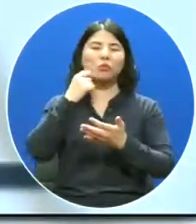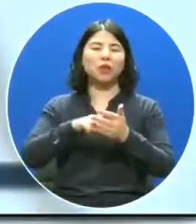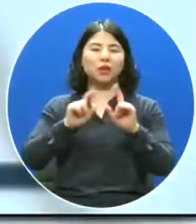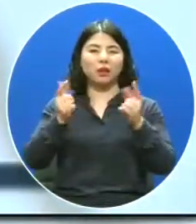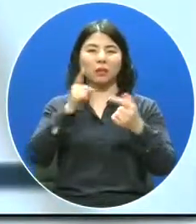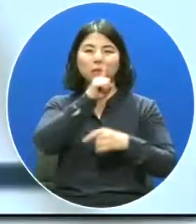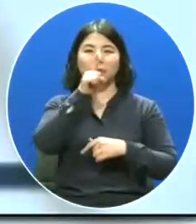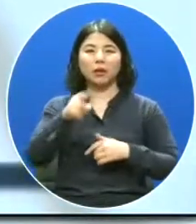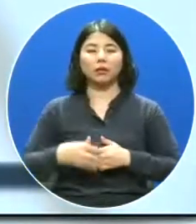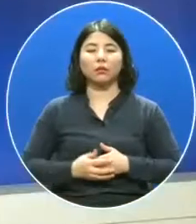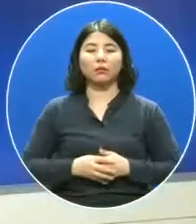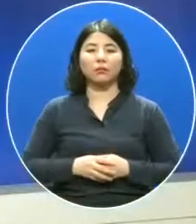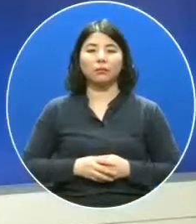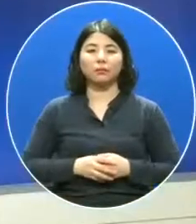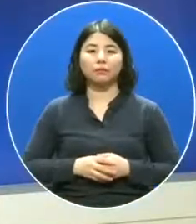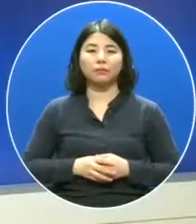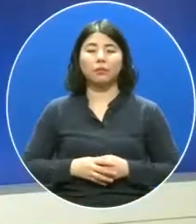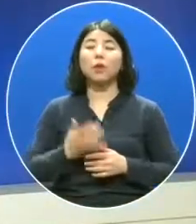않다고 합니다.